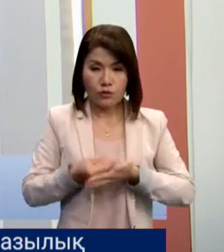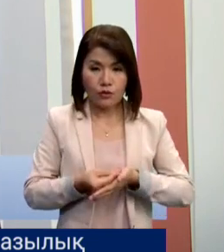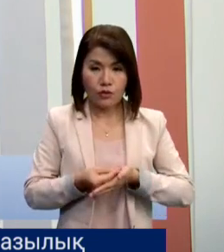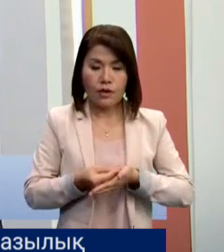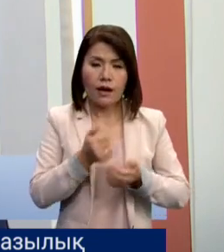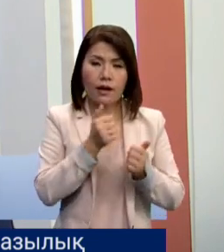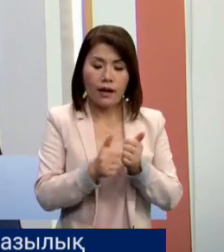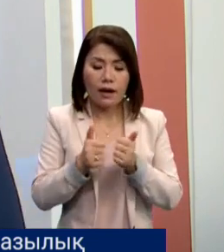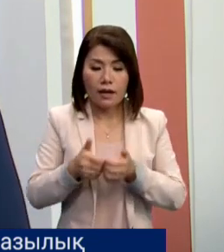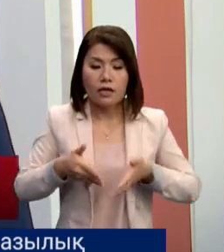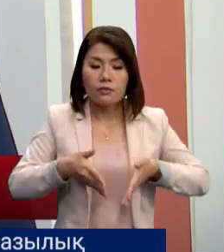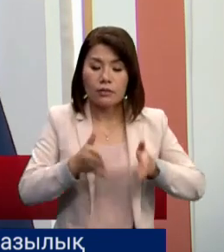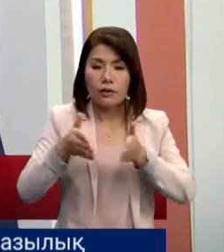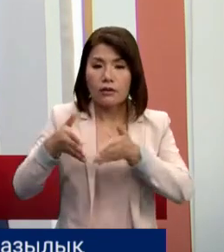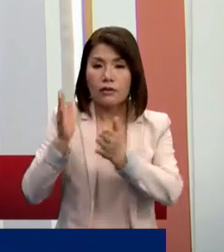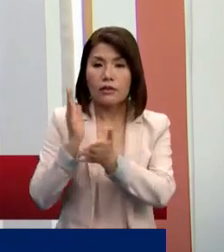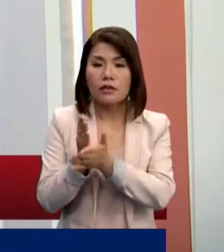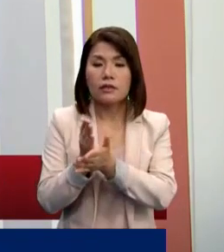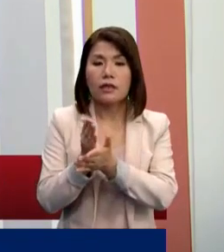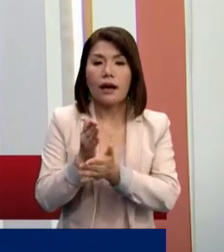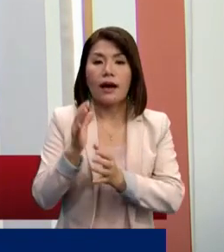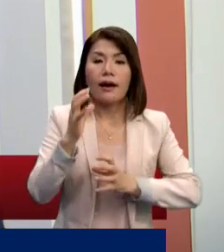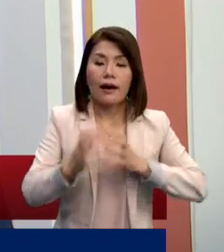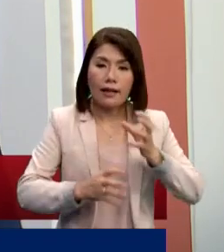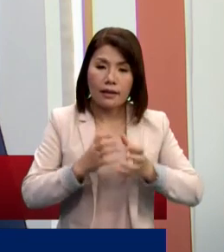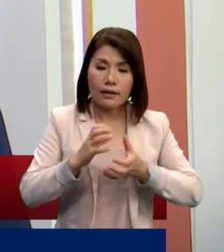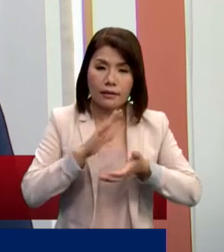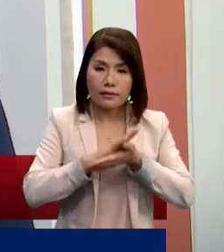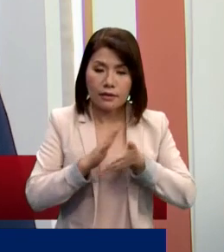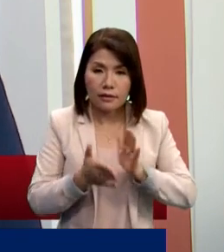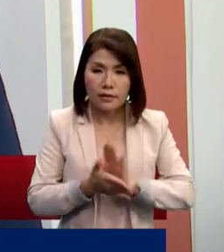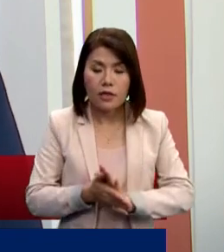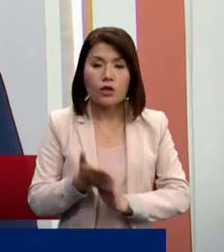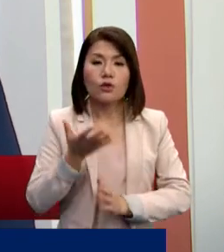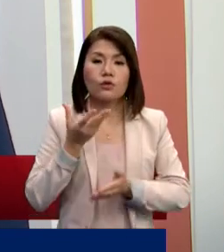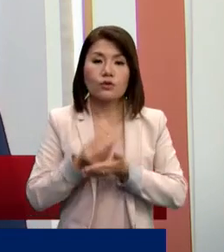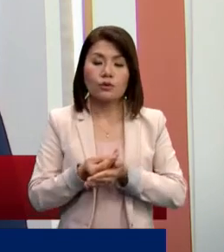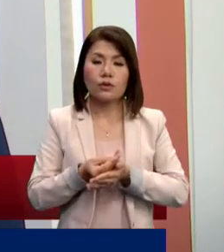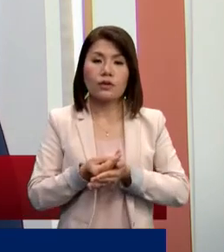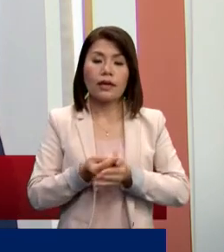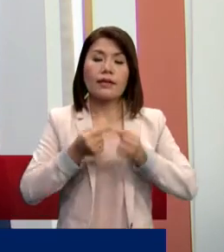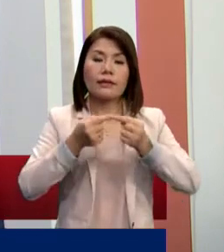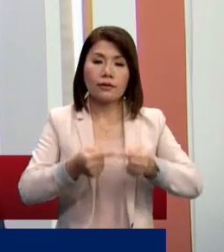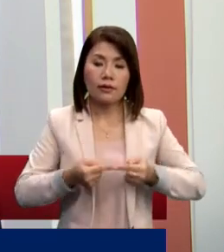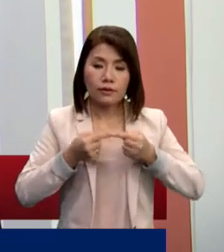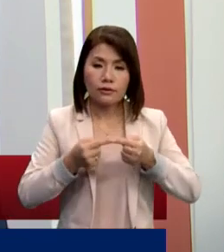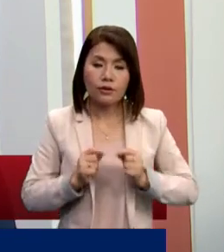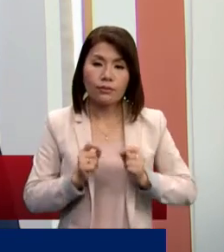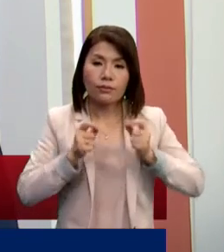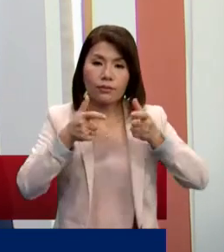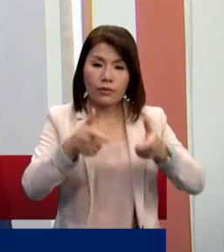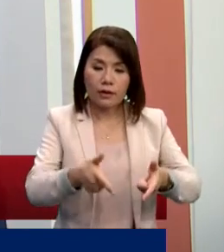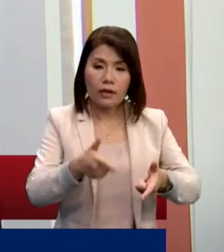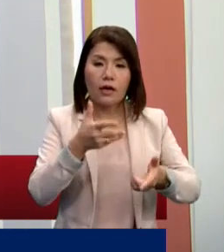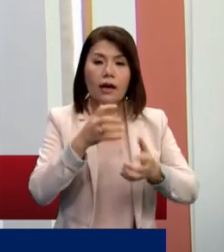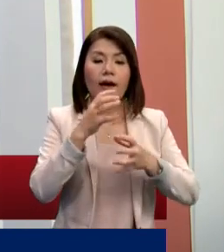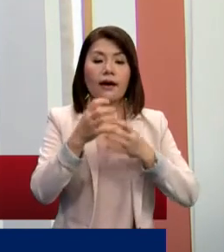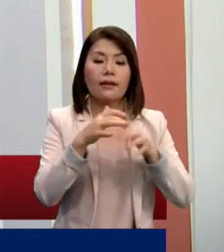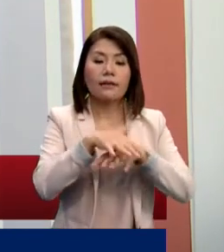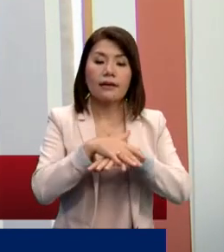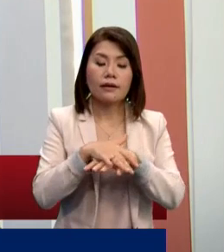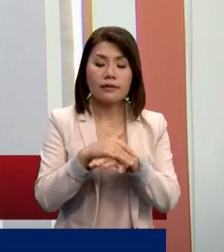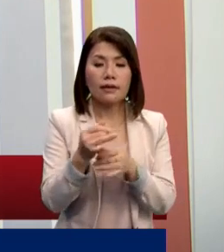өзіміздің әр бағытта халықаралық жағдай болсын, өзіміздің бір нақты ұсыныстарымыз да халықтың